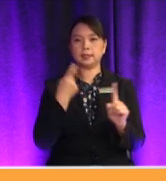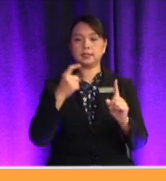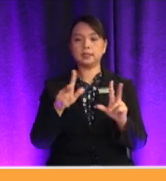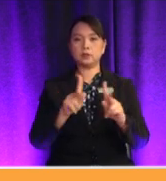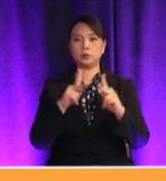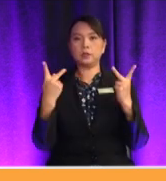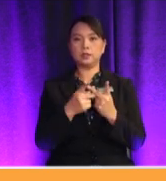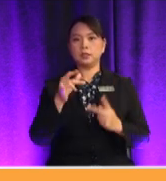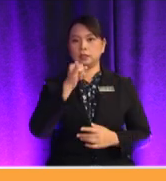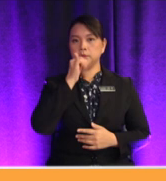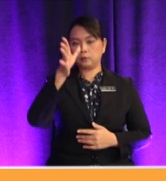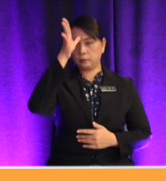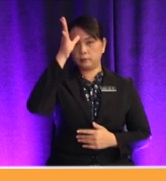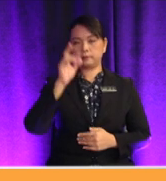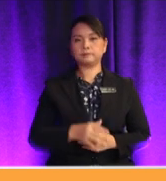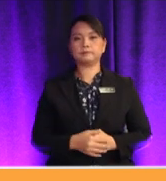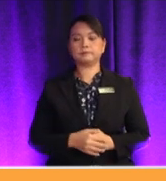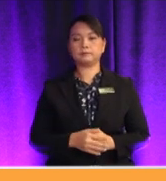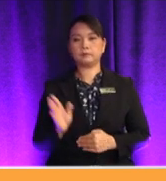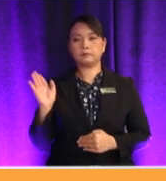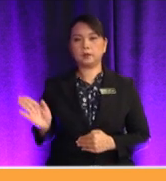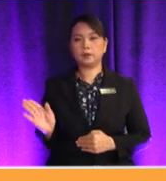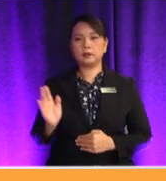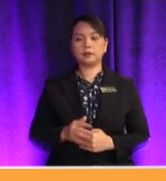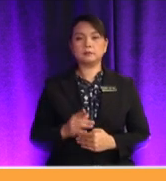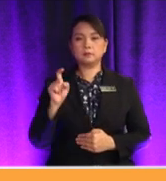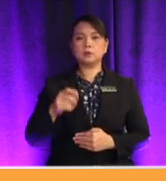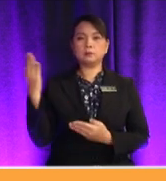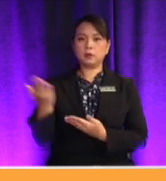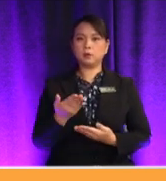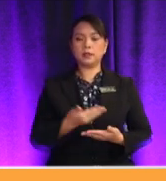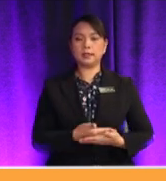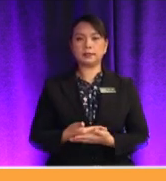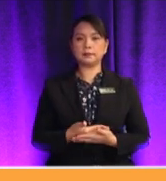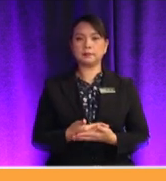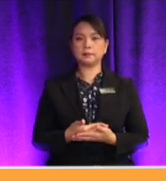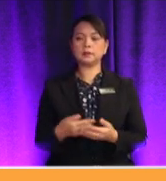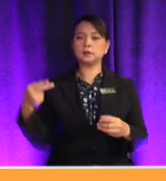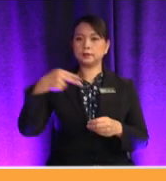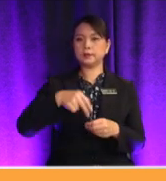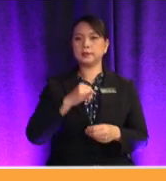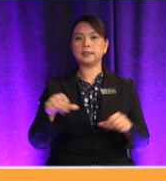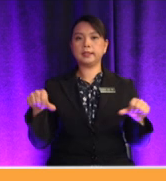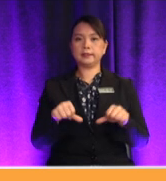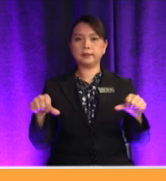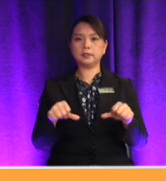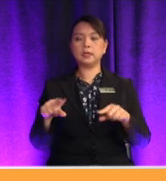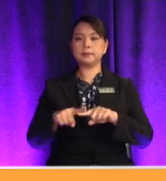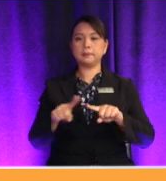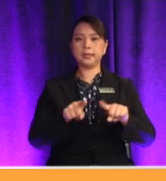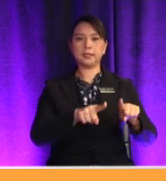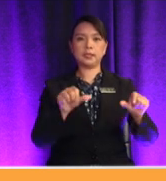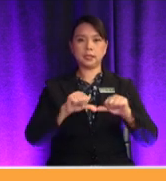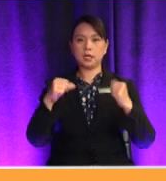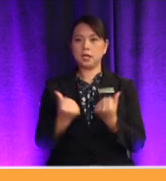ibu bapa Hanish perlu membawa anak-anak menyertai aktiviti pelbagai kaum. Maksudnya tadi